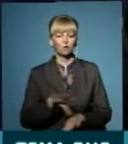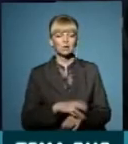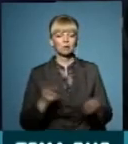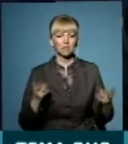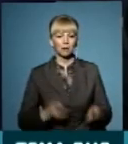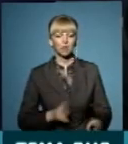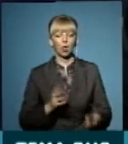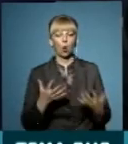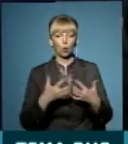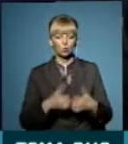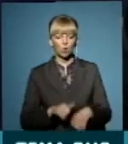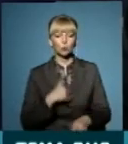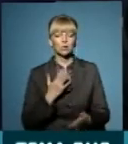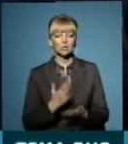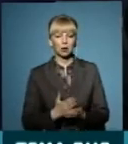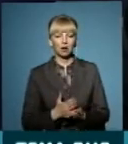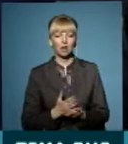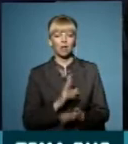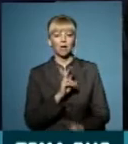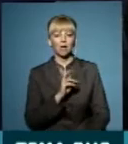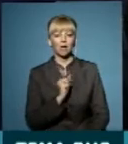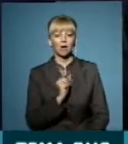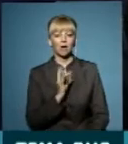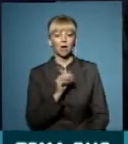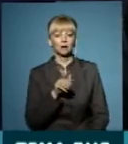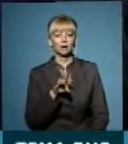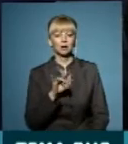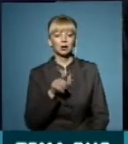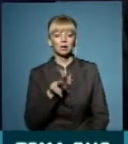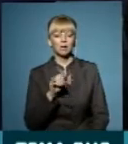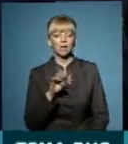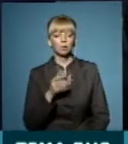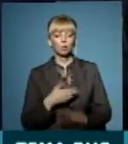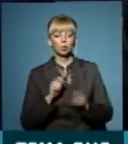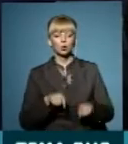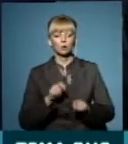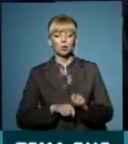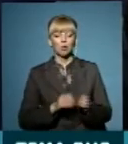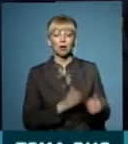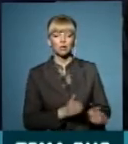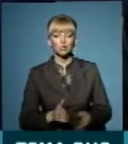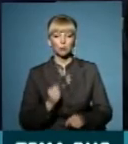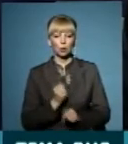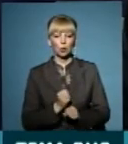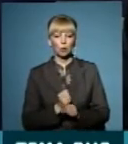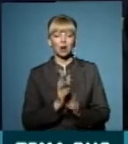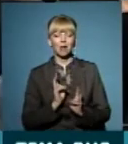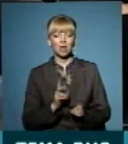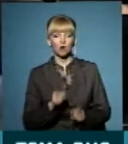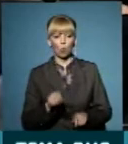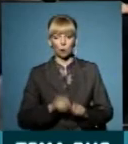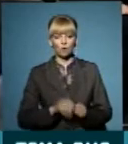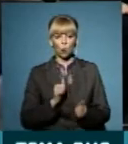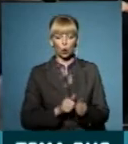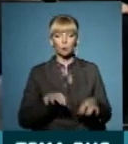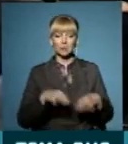необхідним обладнанням. Також у нас є там картридери, які ми можемо перевіряти режим роботи. Як його саме перевірити? У